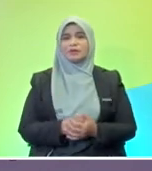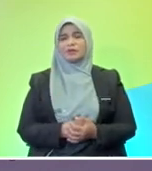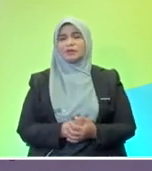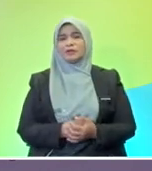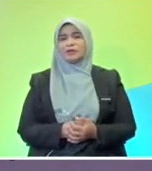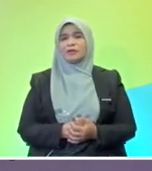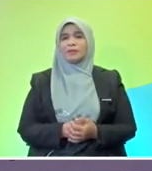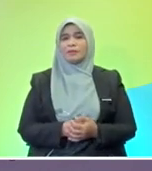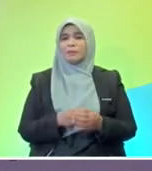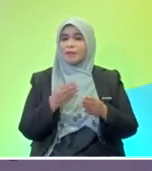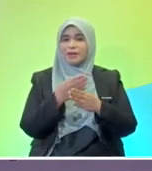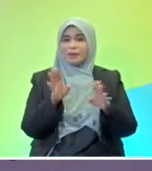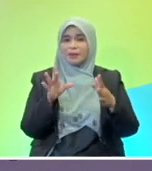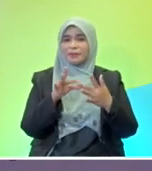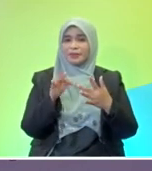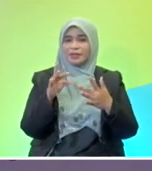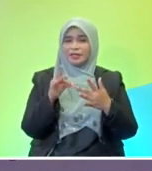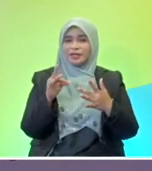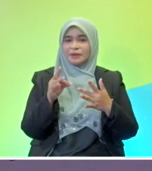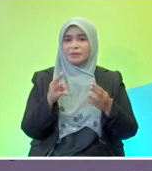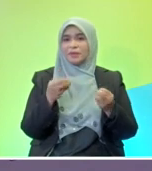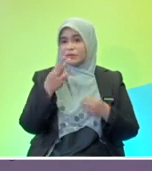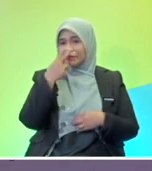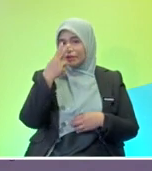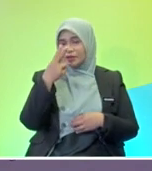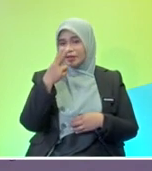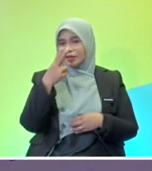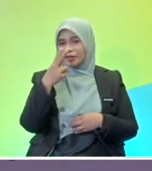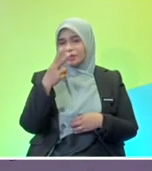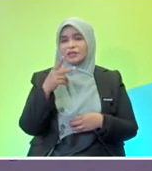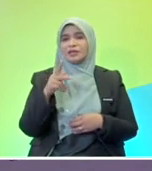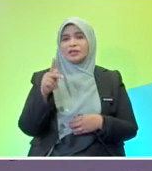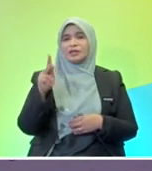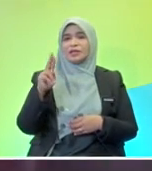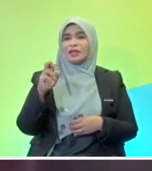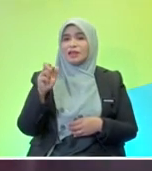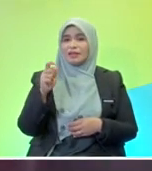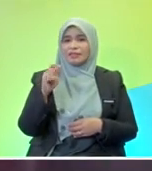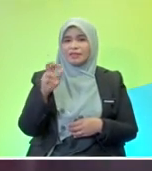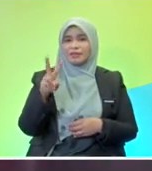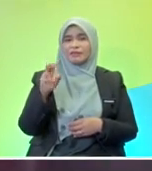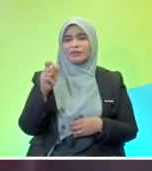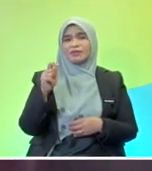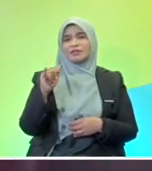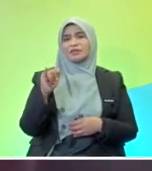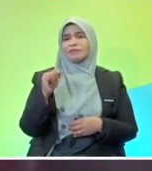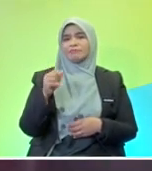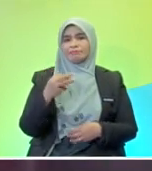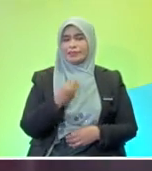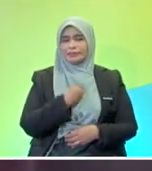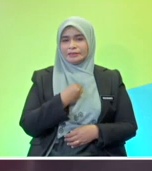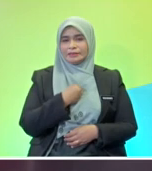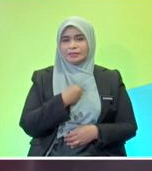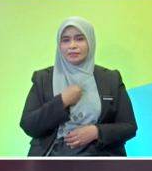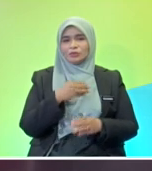Murid-murid bebas memilih untuk kita nak tengok kreativiti masing-masing. Biasanya kalau boneka ni, kita